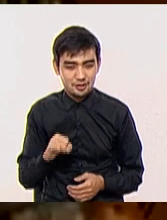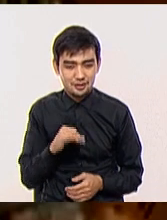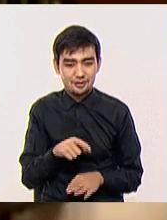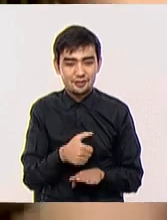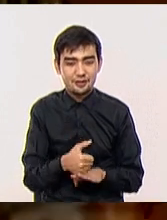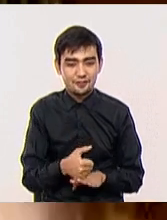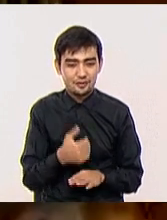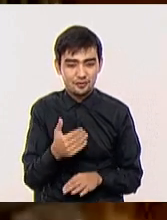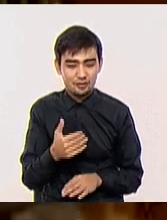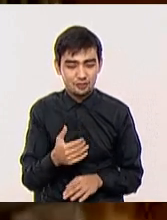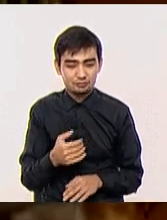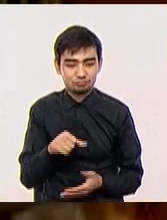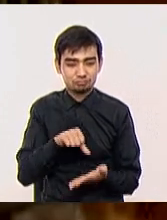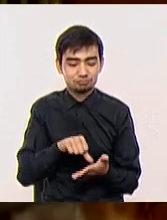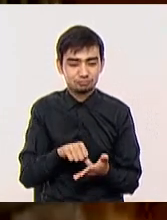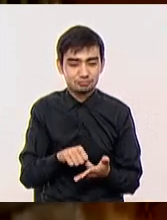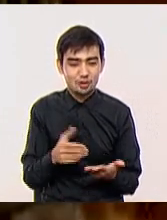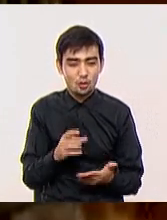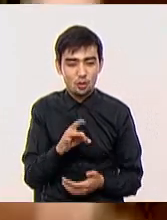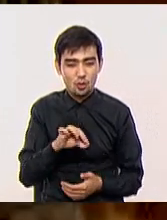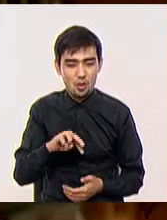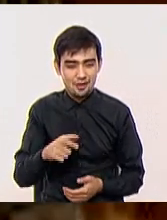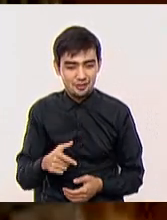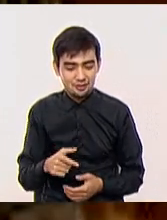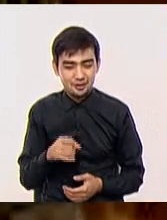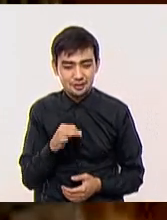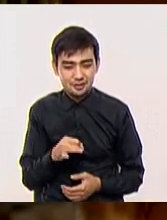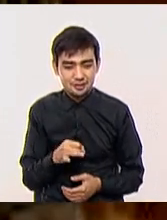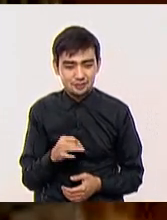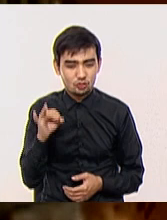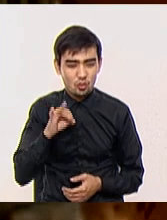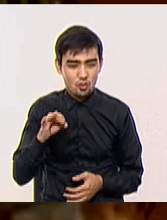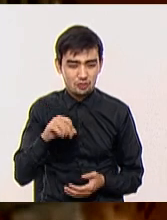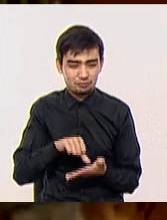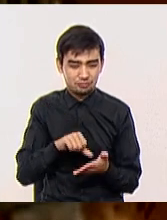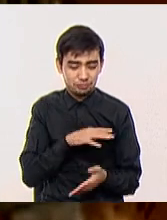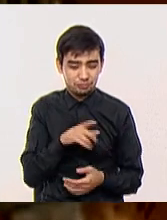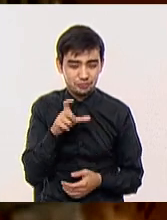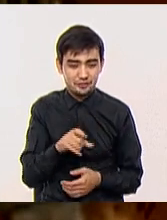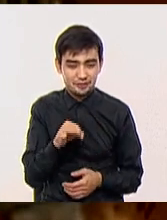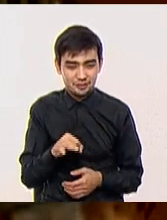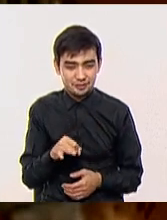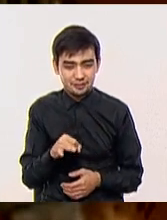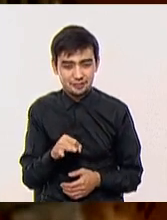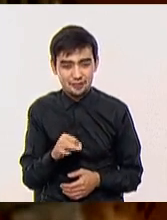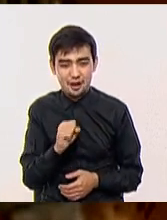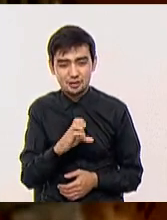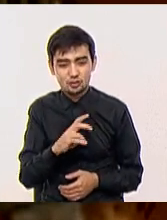его такая роль, которую, можно сказать, историческую роль, это то, что он заложил